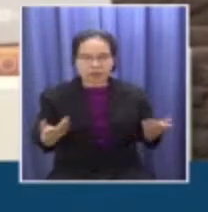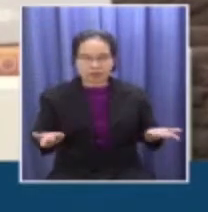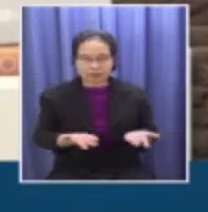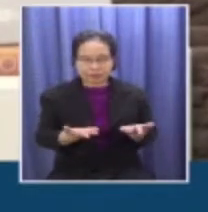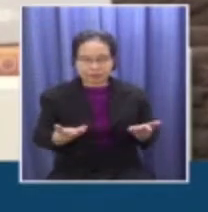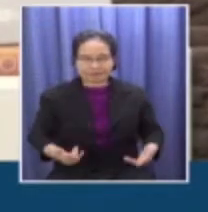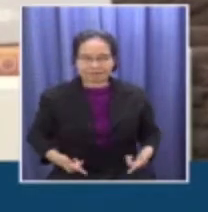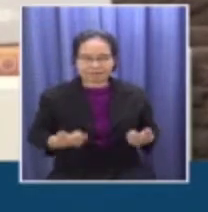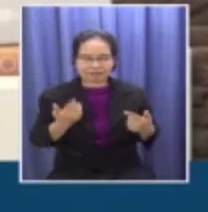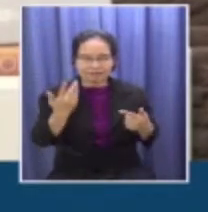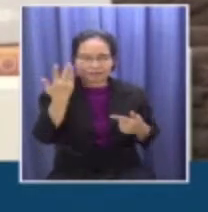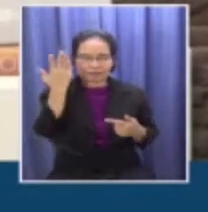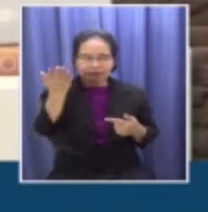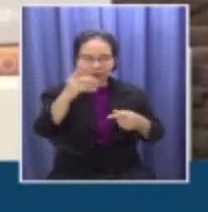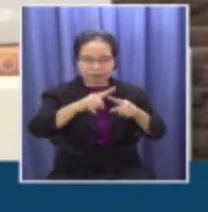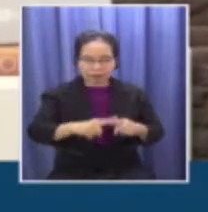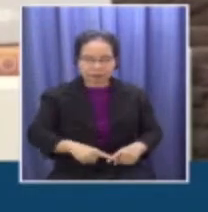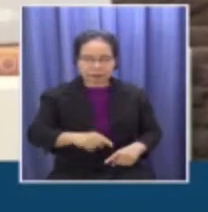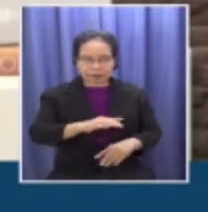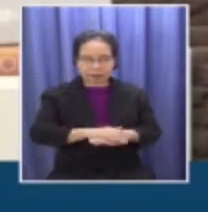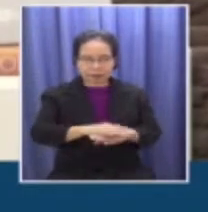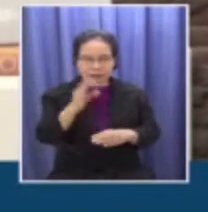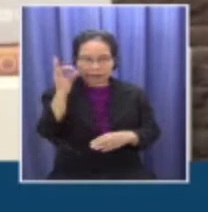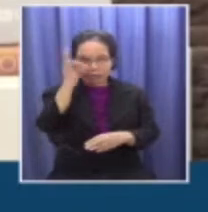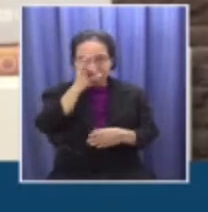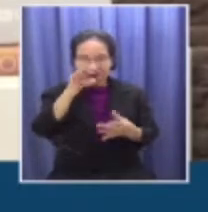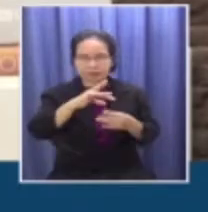wontumi nkɔtena wiem